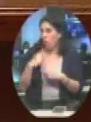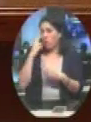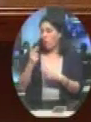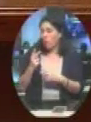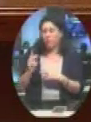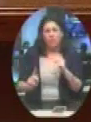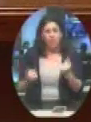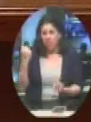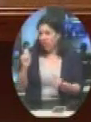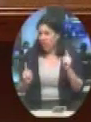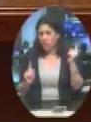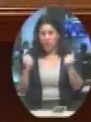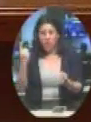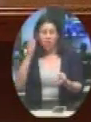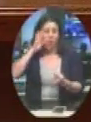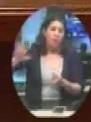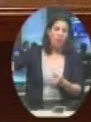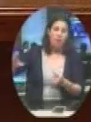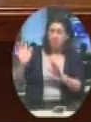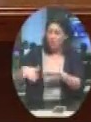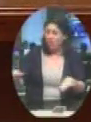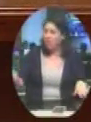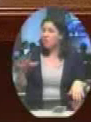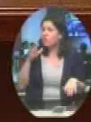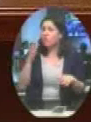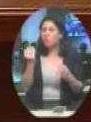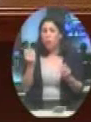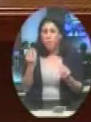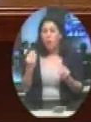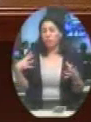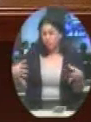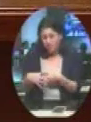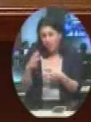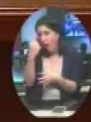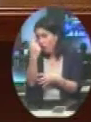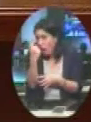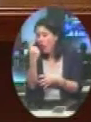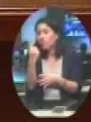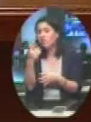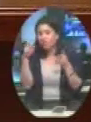כך הרבה ילדים בפרק זמן כל כך קצר, רובם המוחלט מבני עדה אחת,